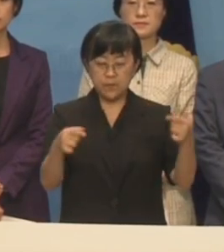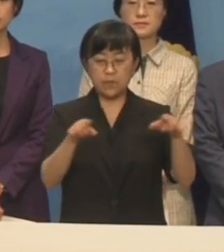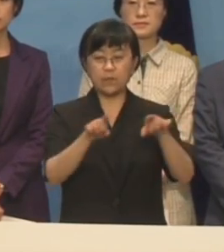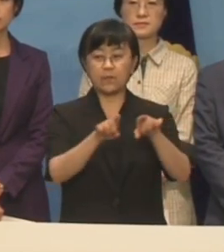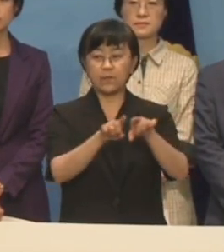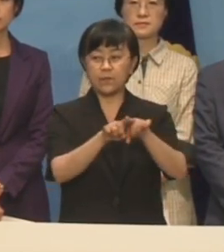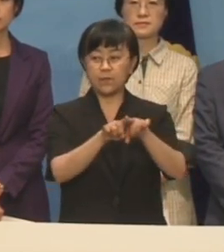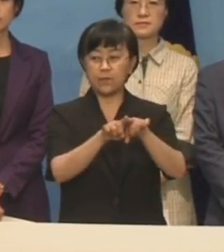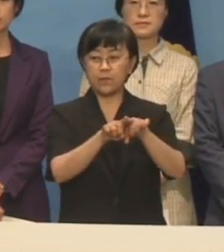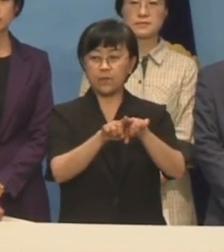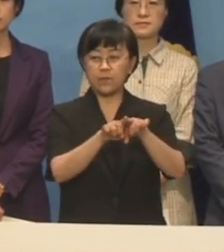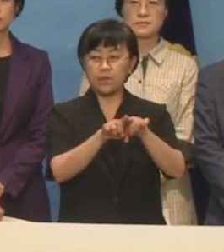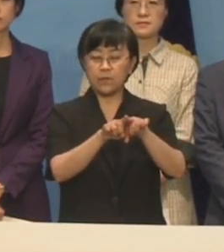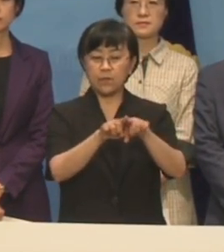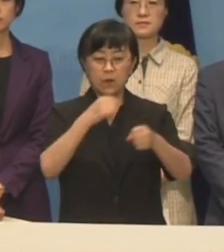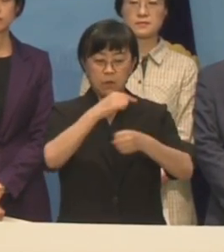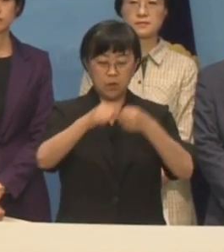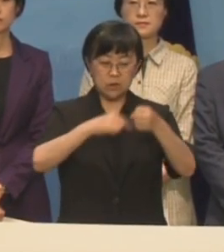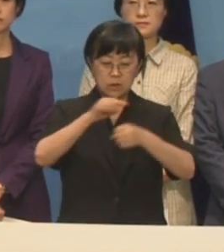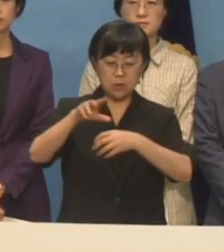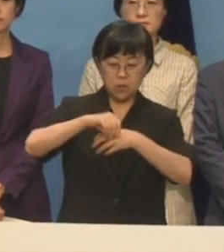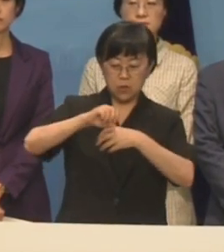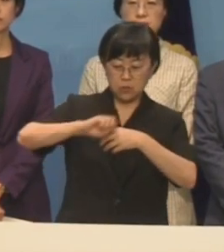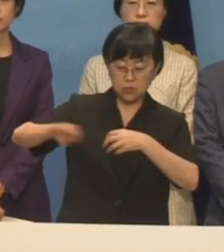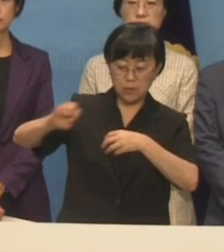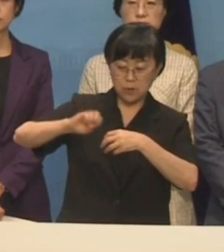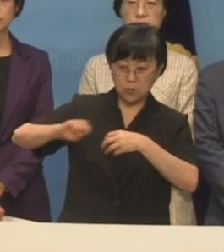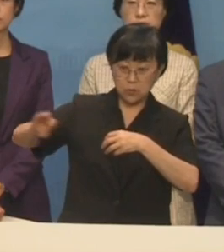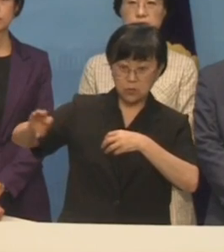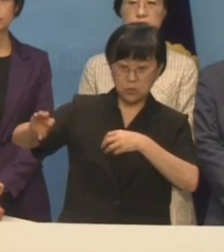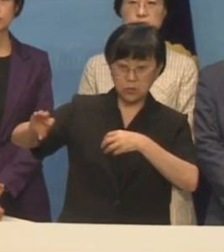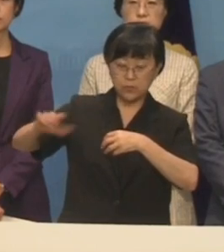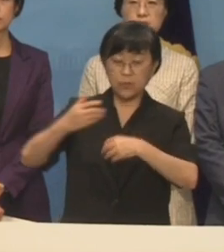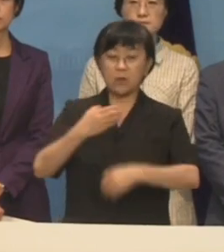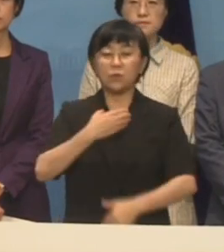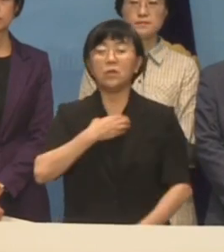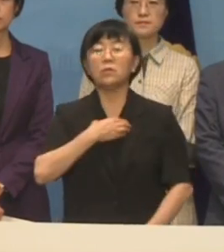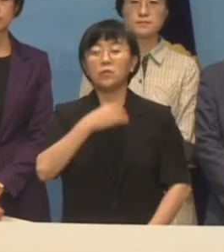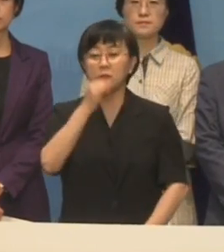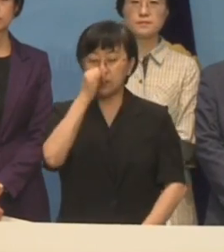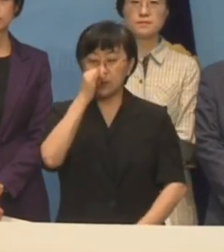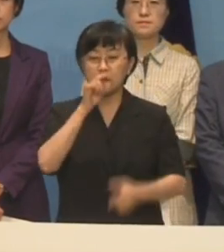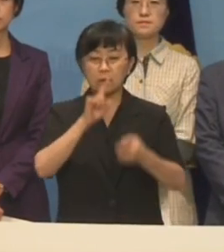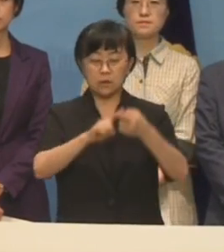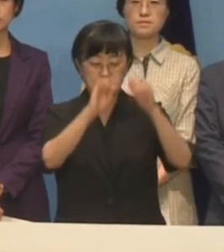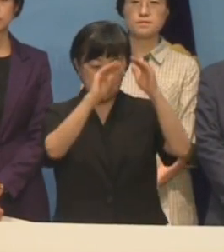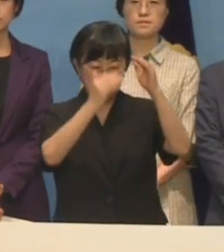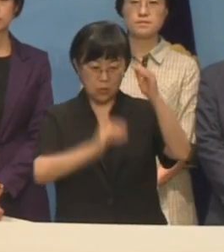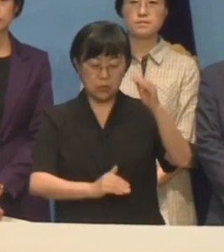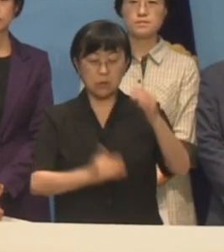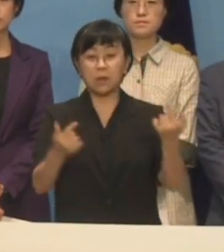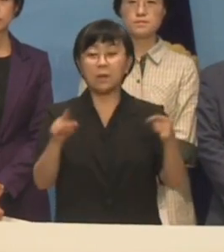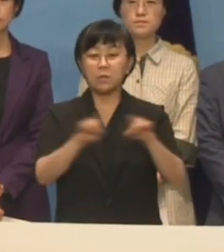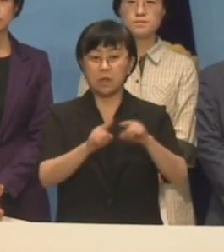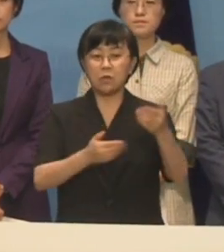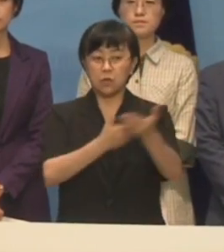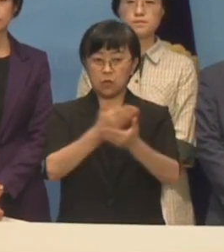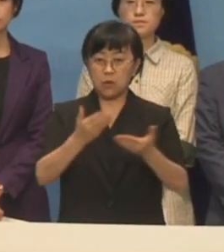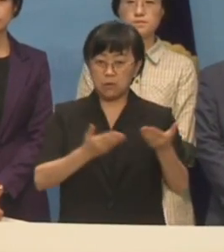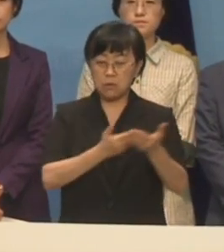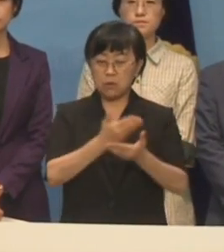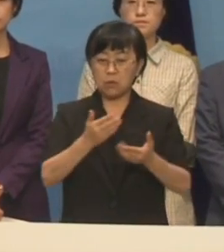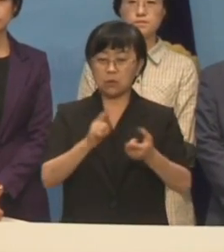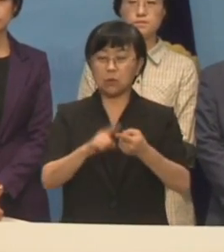함께 원전 오염수 방류가 위험하다 하는 내용을 같이 공유하고